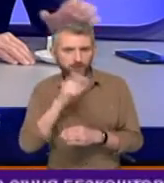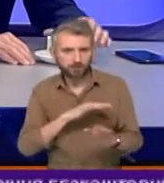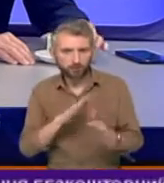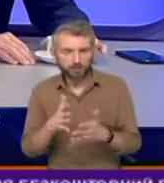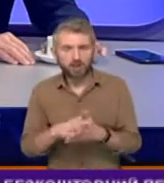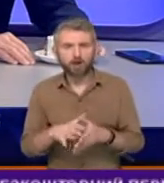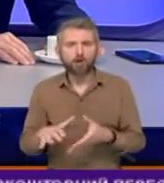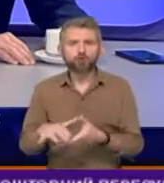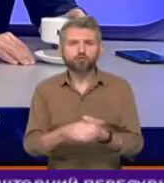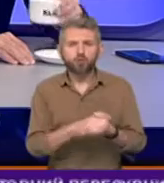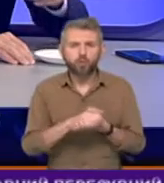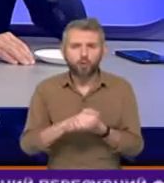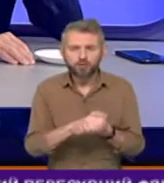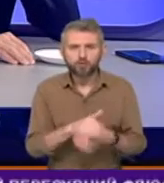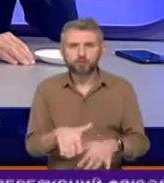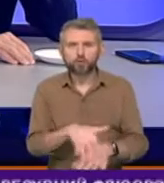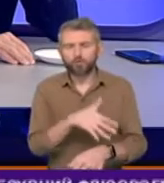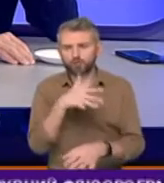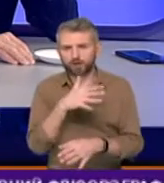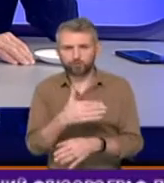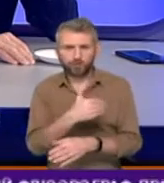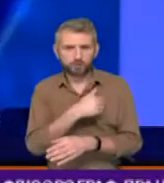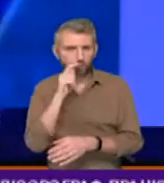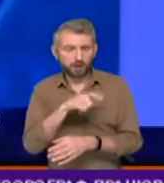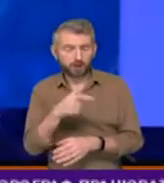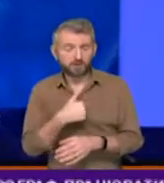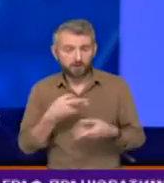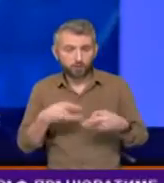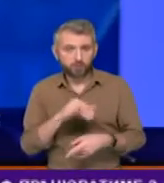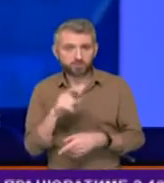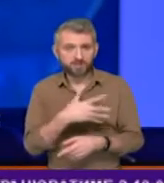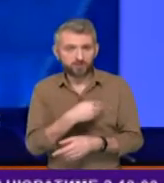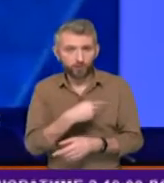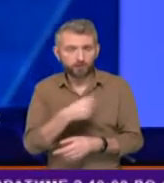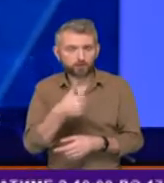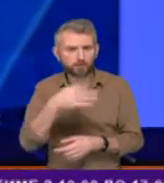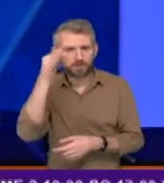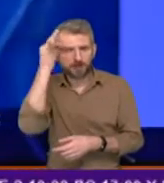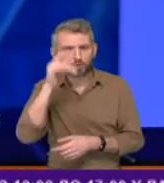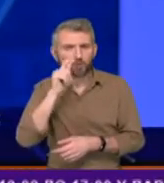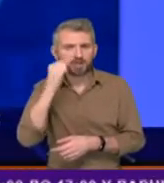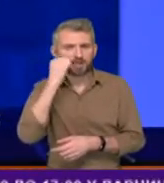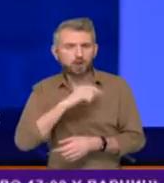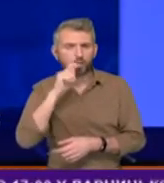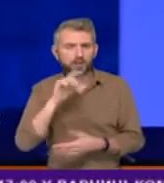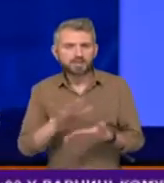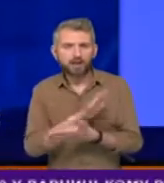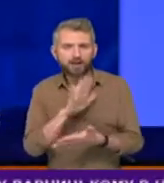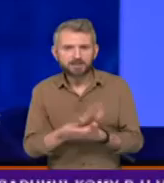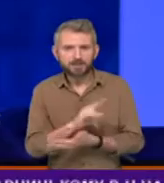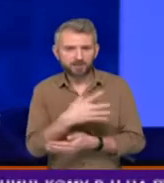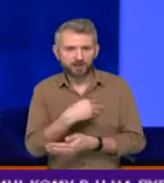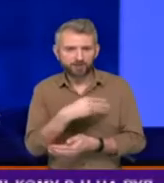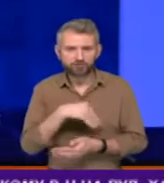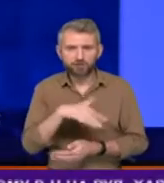все-таки дуже багато того часу хотіли українці. Я сам родом зі Львова. Я дуже добре пригадую старі українські газети зі Львівщини,